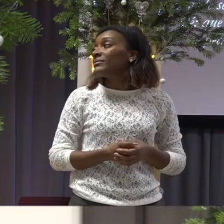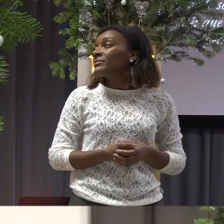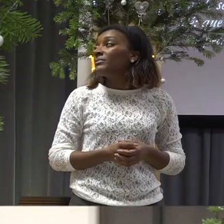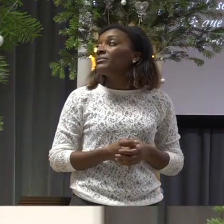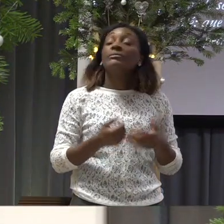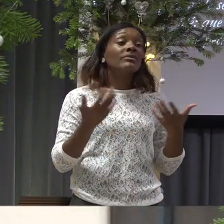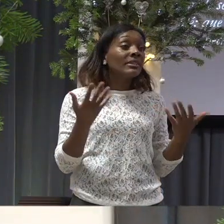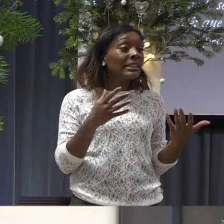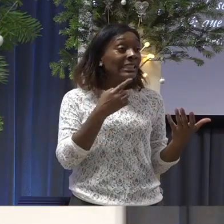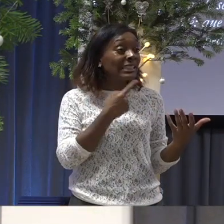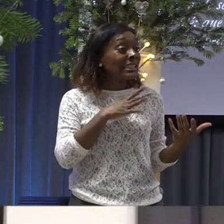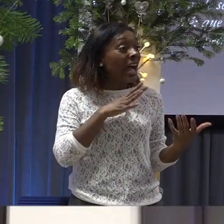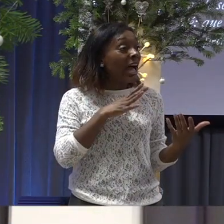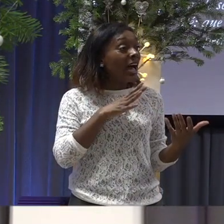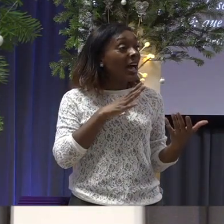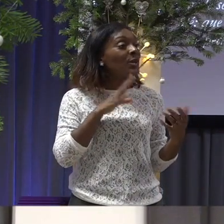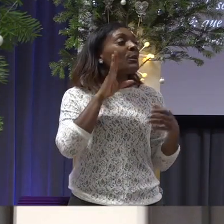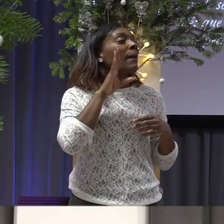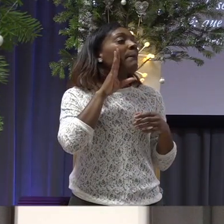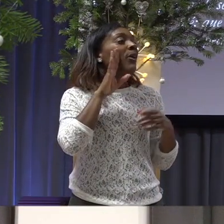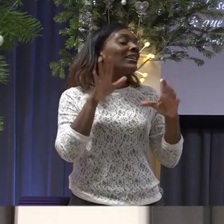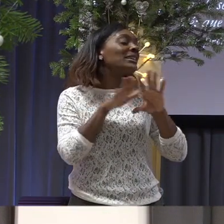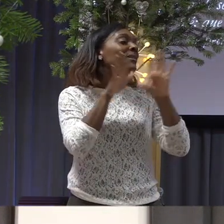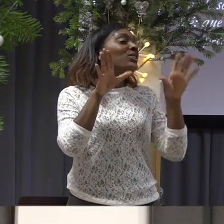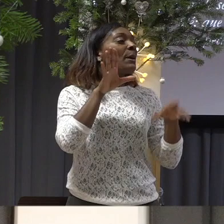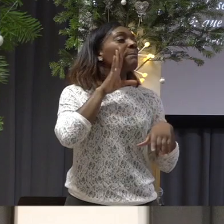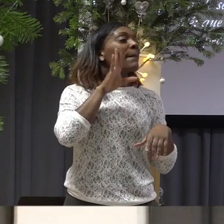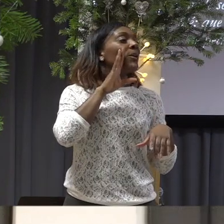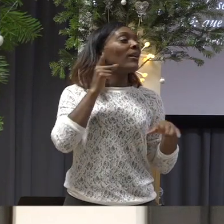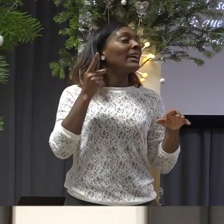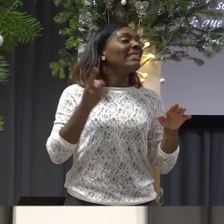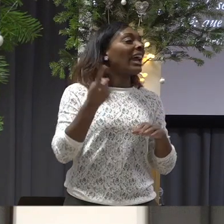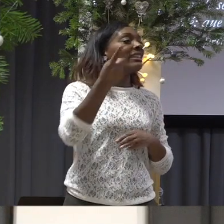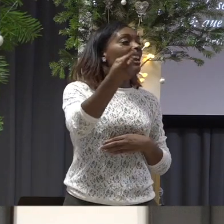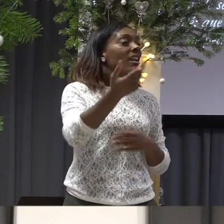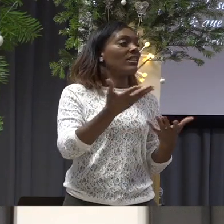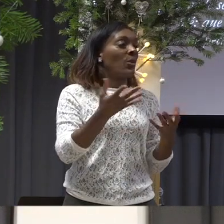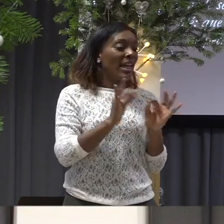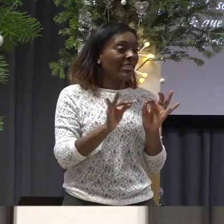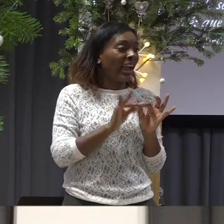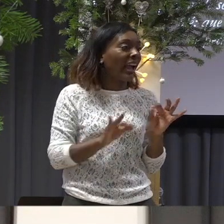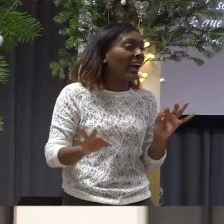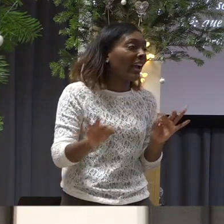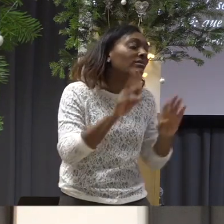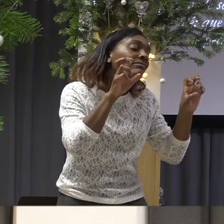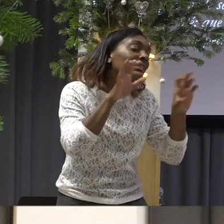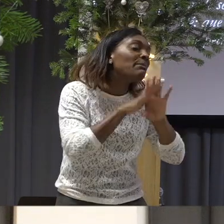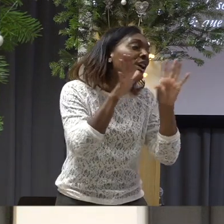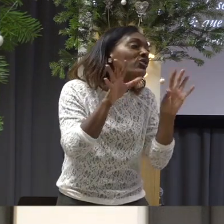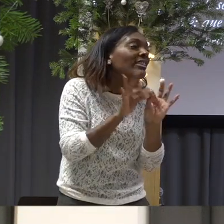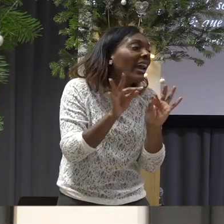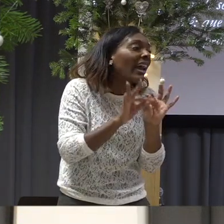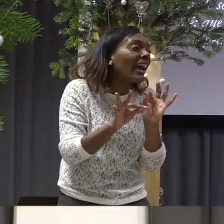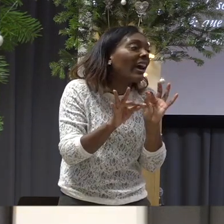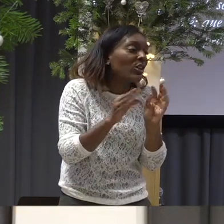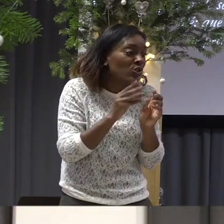Il y a une maman éternelle, la terre. Tu sors de la terre. C'est pour ça, en faisant le fier, en faisant tout,